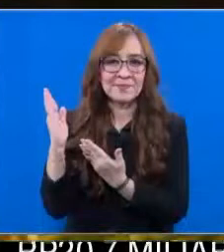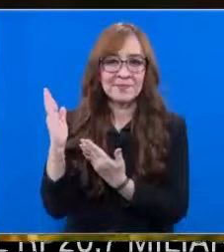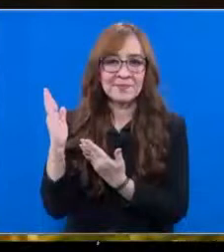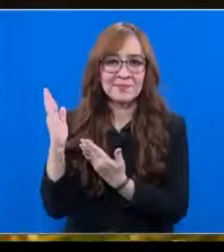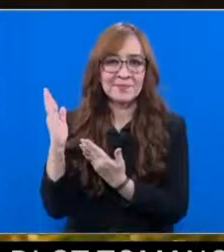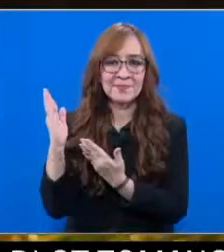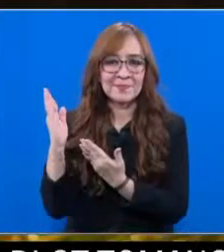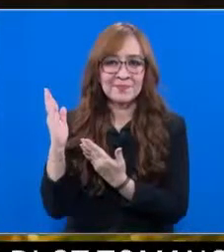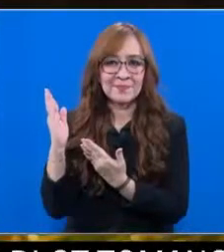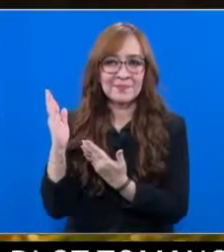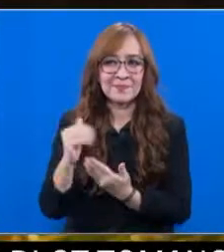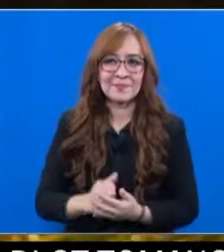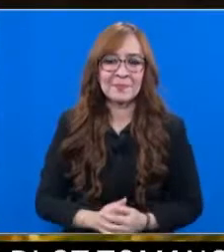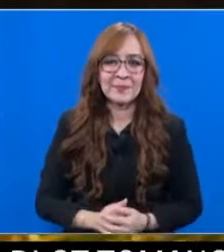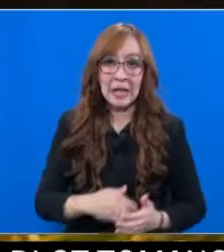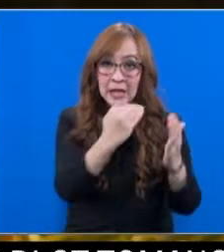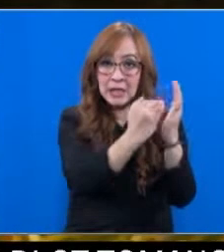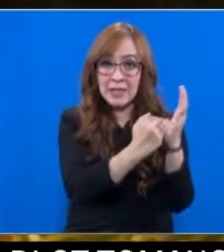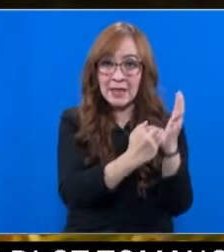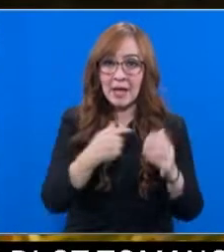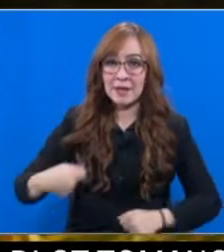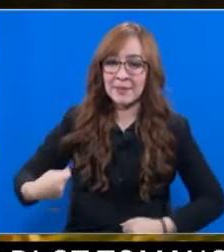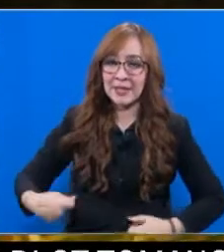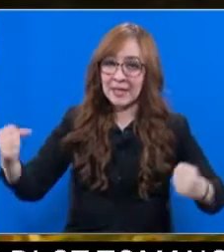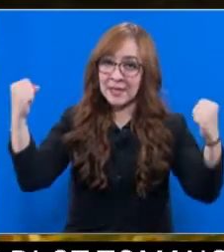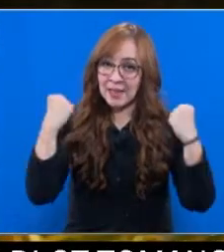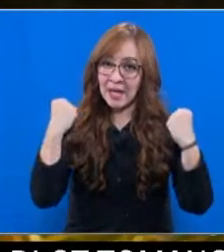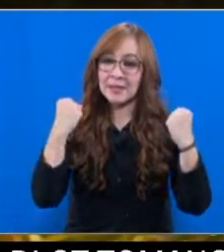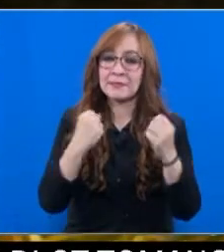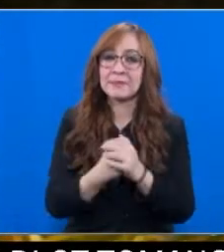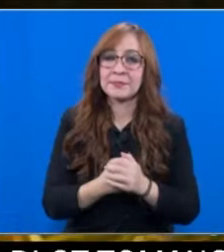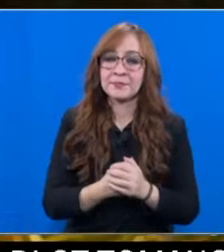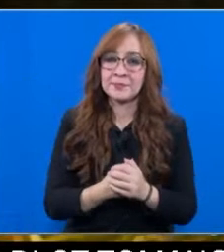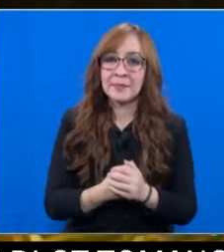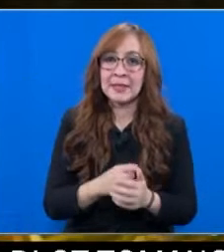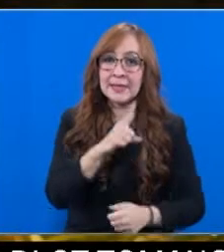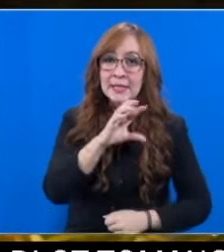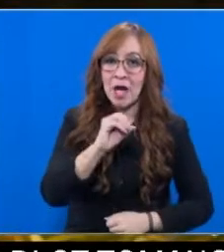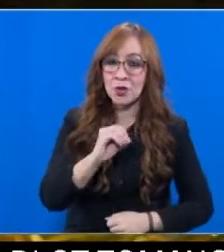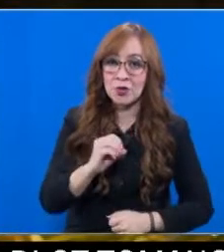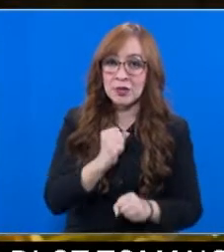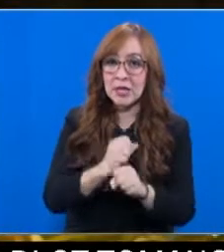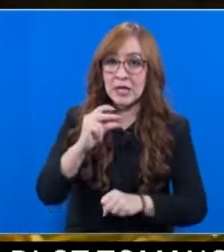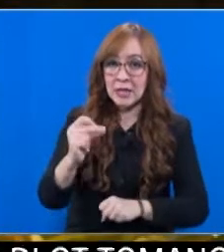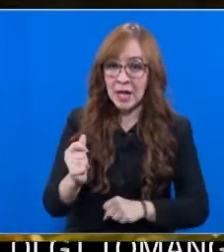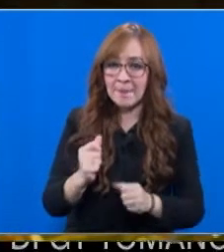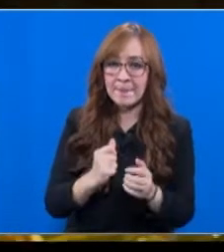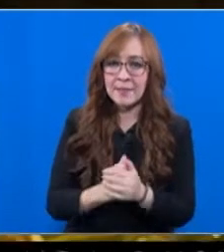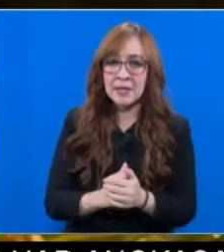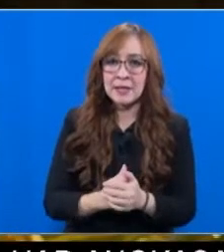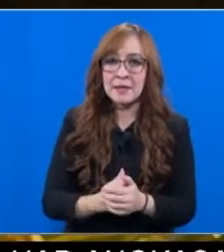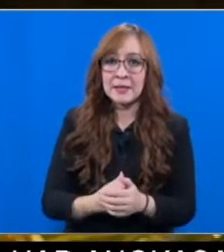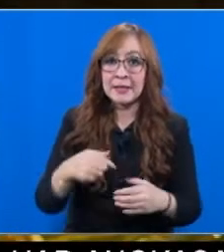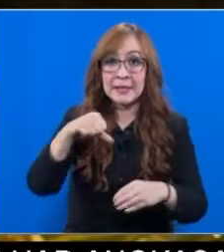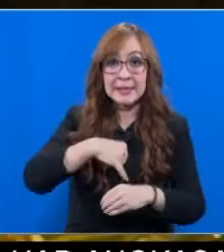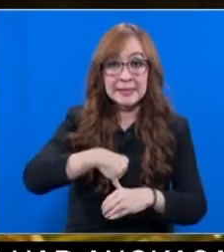mengatur gula darah. Data Kementerian Kesehatan Republik Indonesia mencatat, setiap 100 gram beras coklat mengandung 3,2